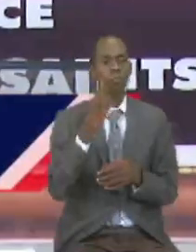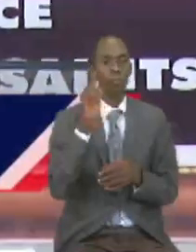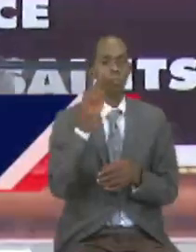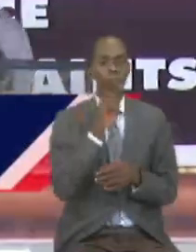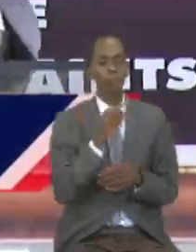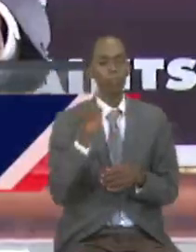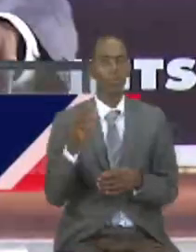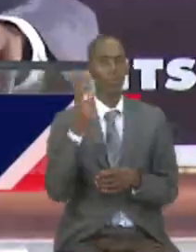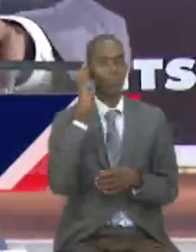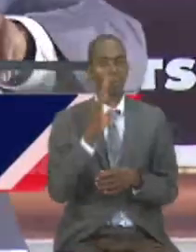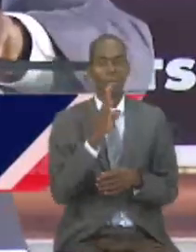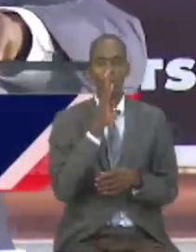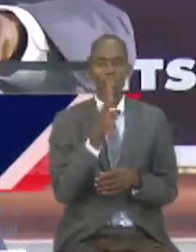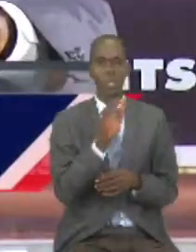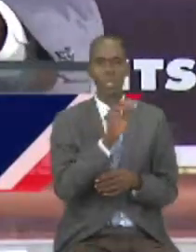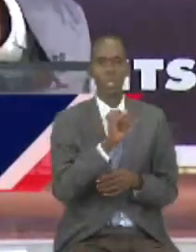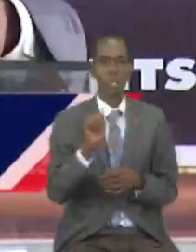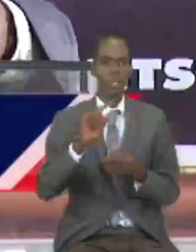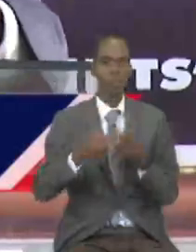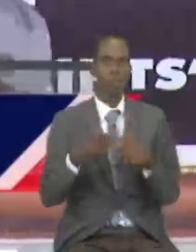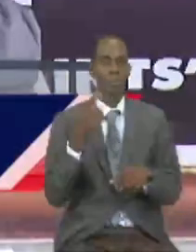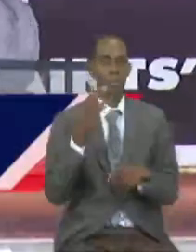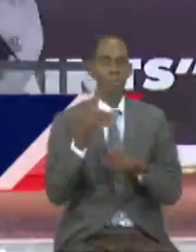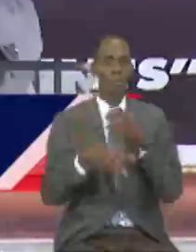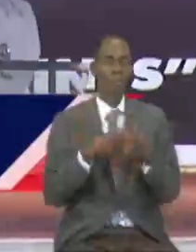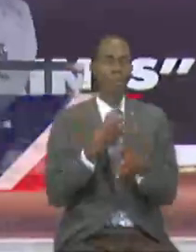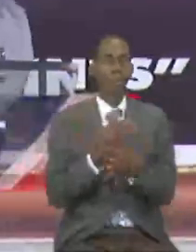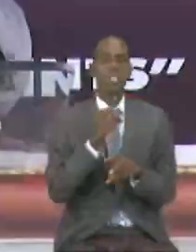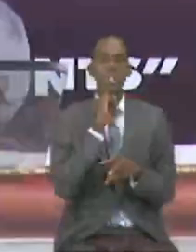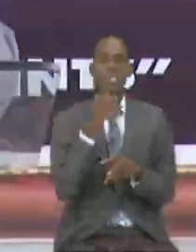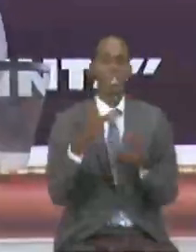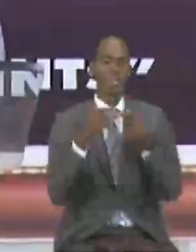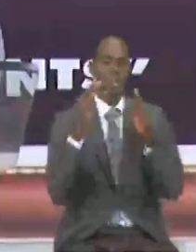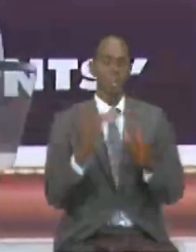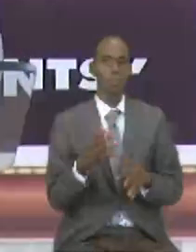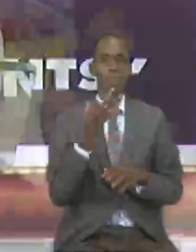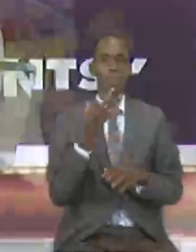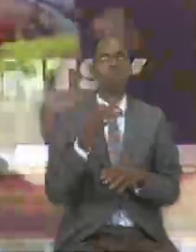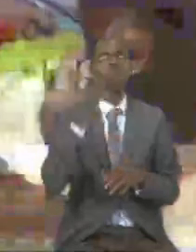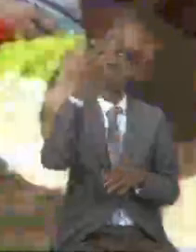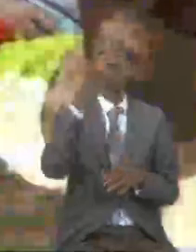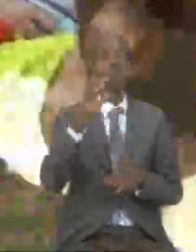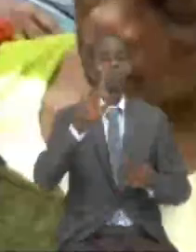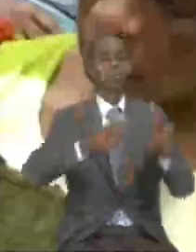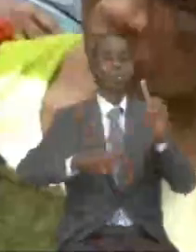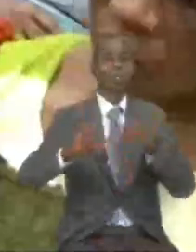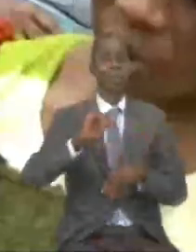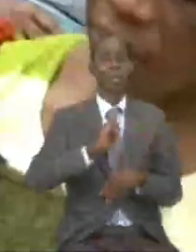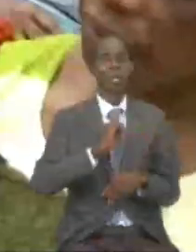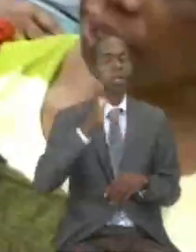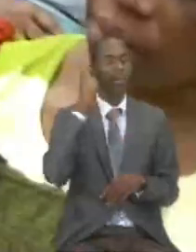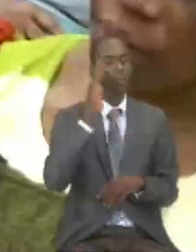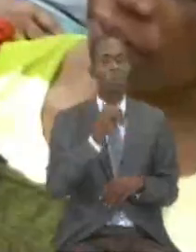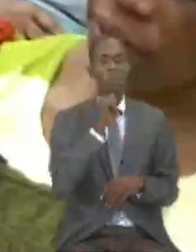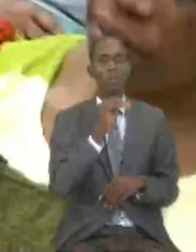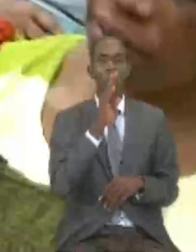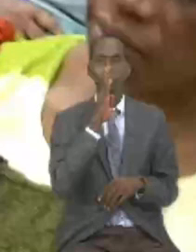dans l'église, celui donc qui veut être ami du monde se rend ennemi de Dieu. Je ne serai pas ennemi de